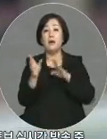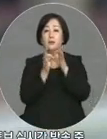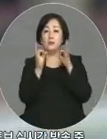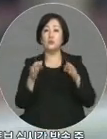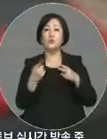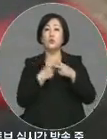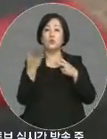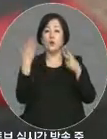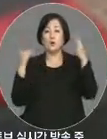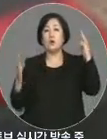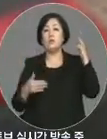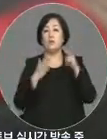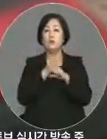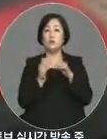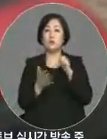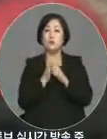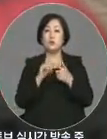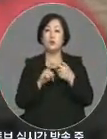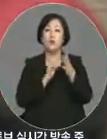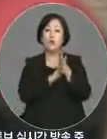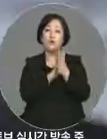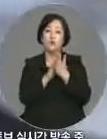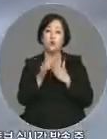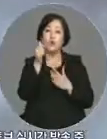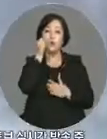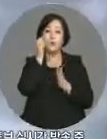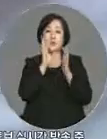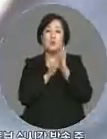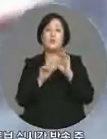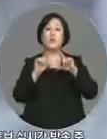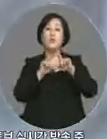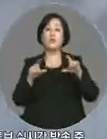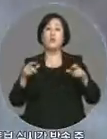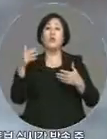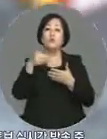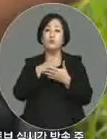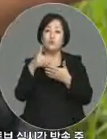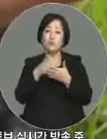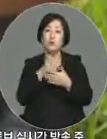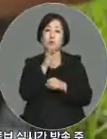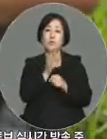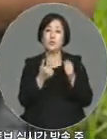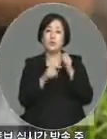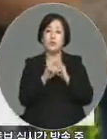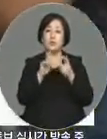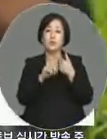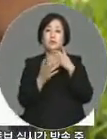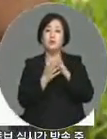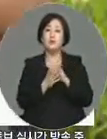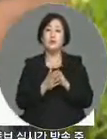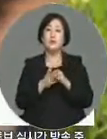초등학생들입니다. 줄을 서도 구하지 못하면 결국 중고거래 앱을 동원합니다.